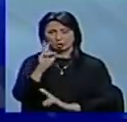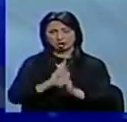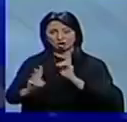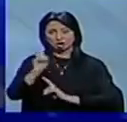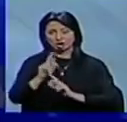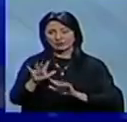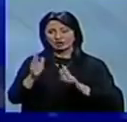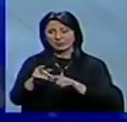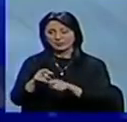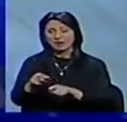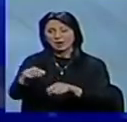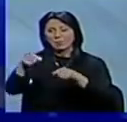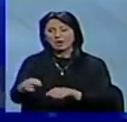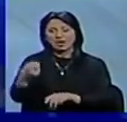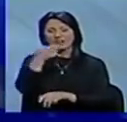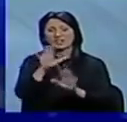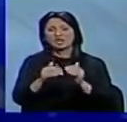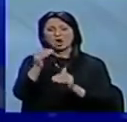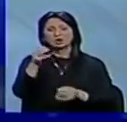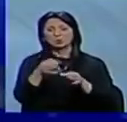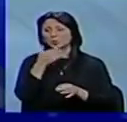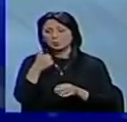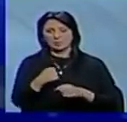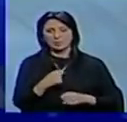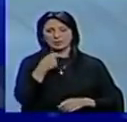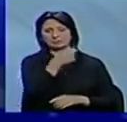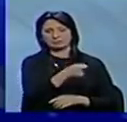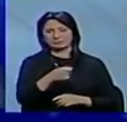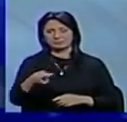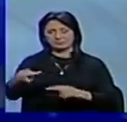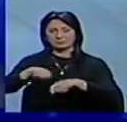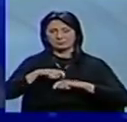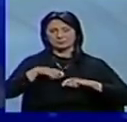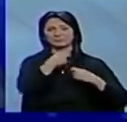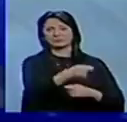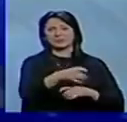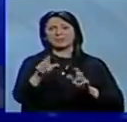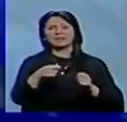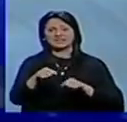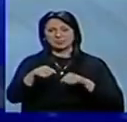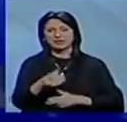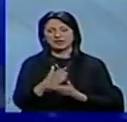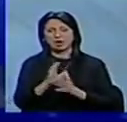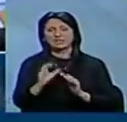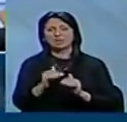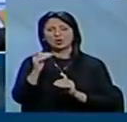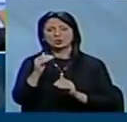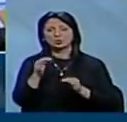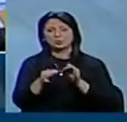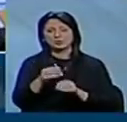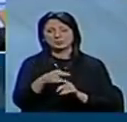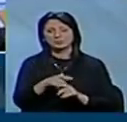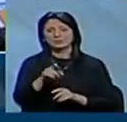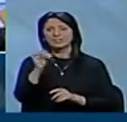ეკნება ესეთი შემთხვევა და თვითონ ისინი ვერ წავალენ საკონსტიტუციოში, მე წავალ იმას წავიღებ ესეთ საკითხს როგორც პრეზიდენტის ინსტიტუტი. თქვენ